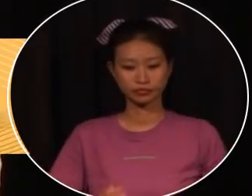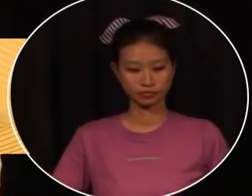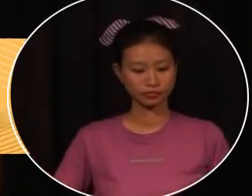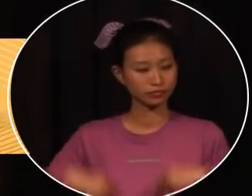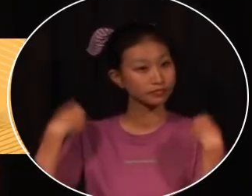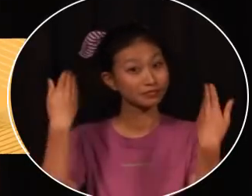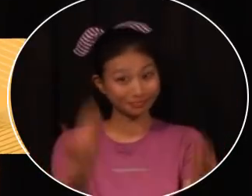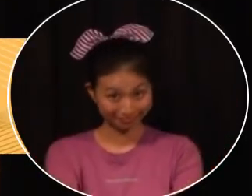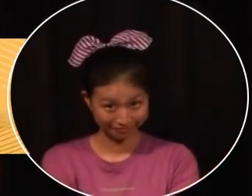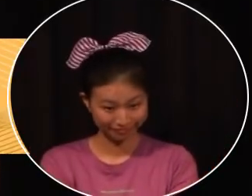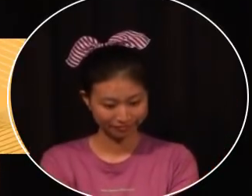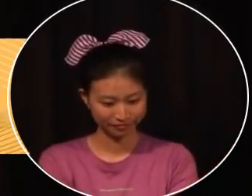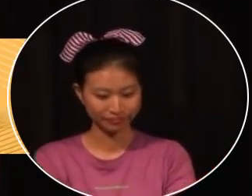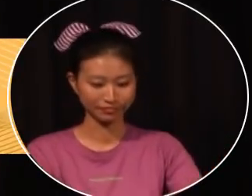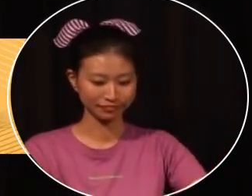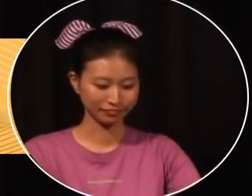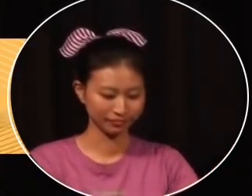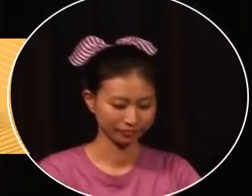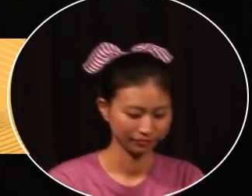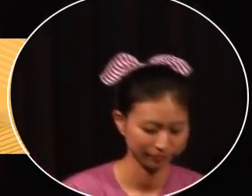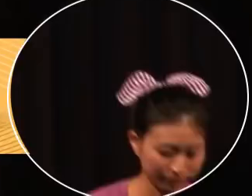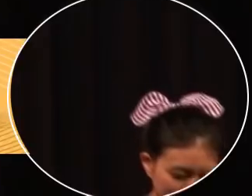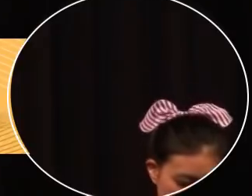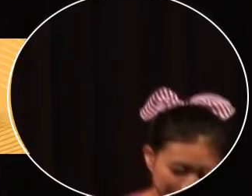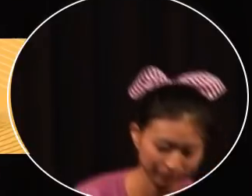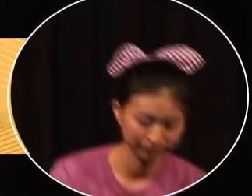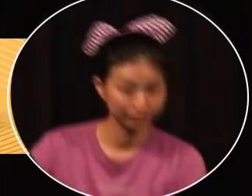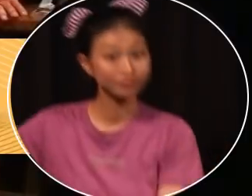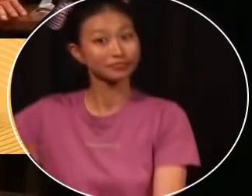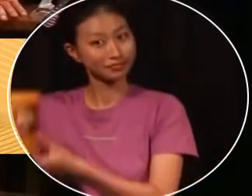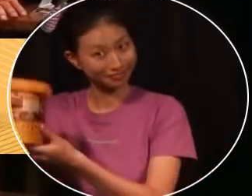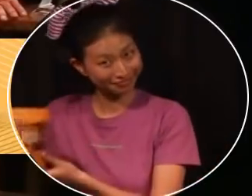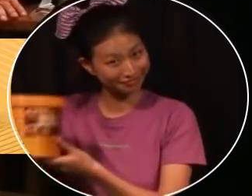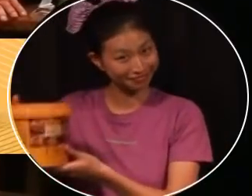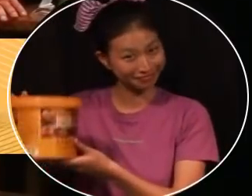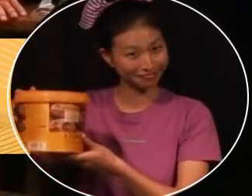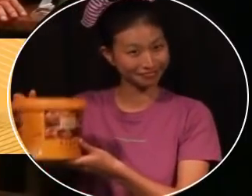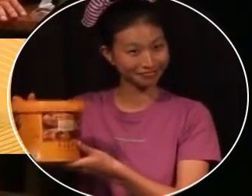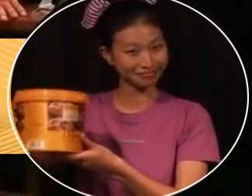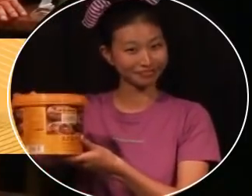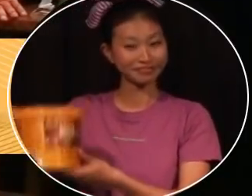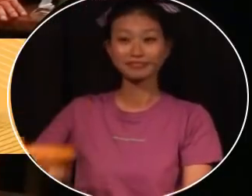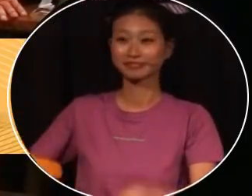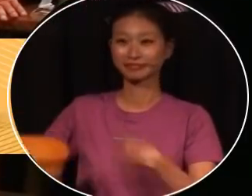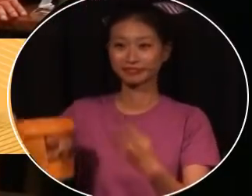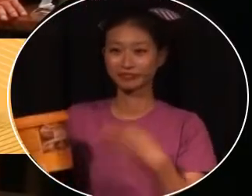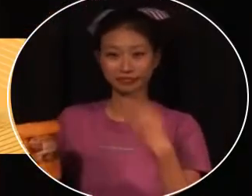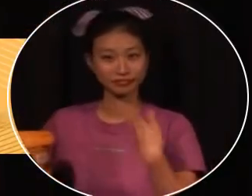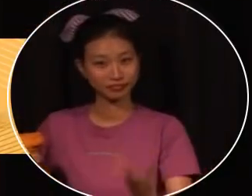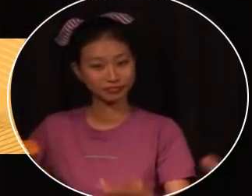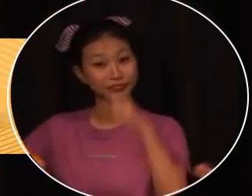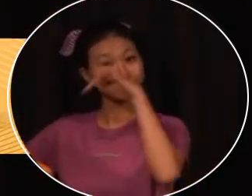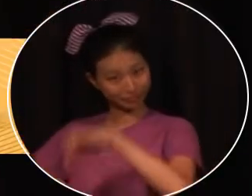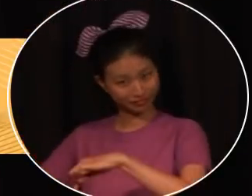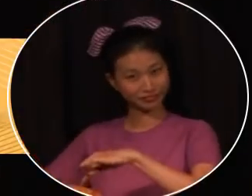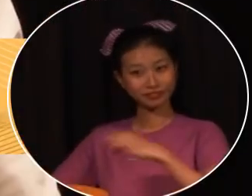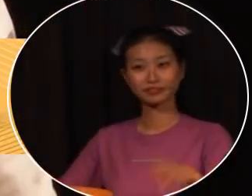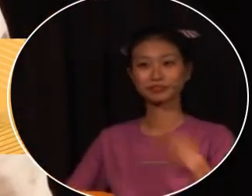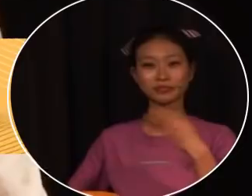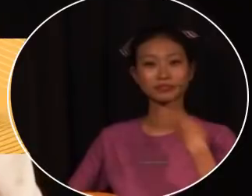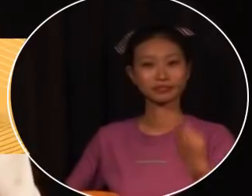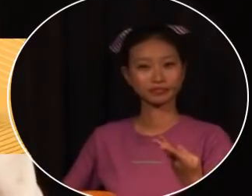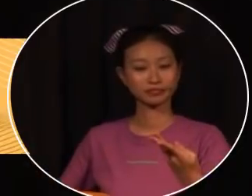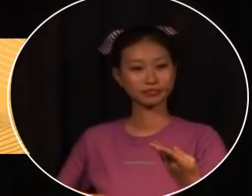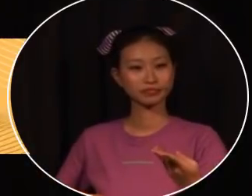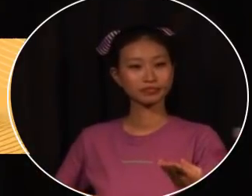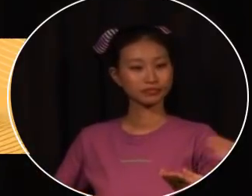嘛，对不对？就是当你遇到那些地心很热，啊，工人不愿意下来，对不对？好，我就让